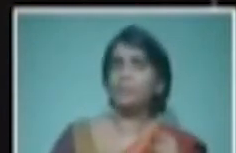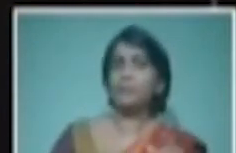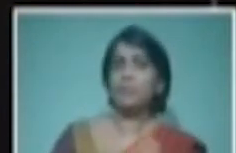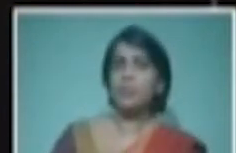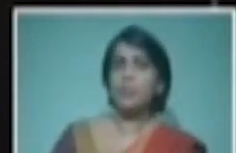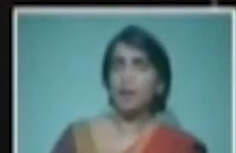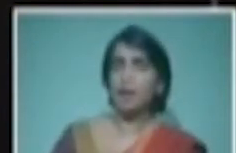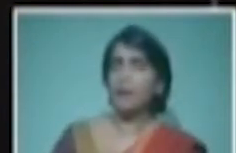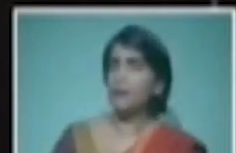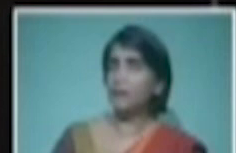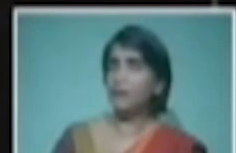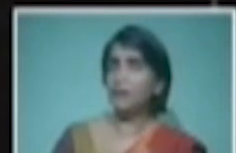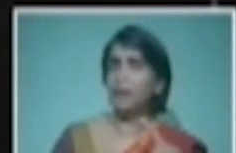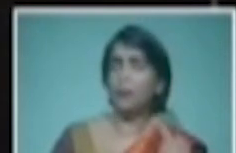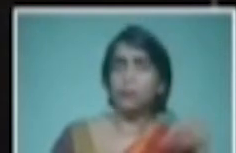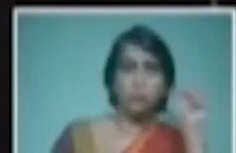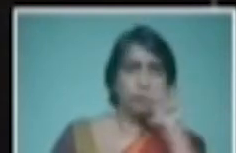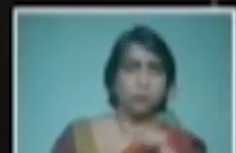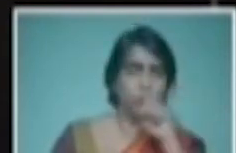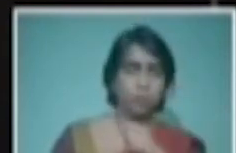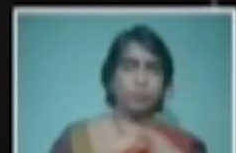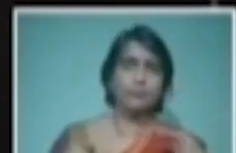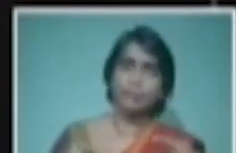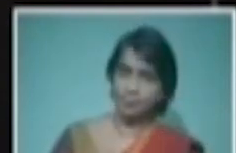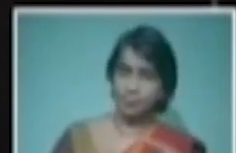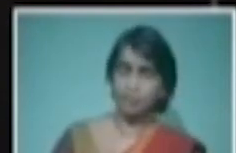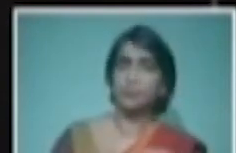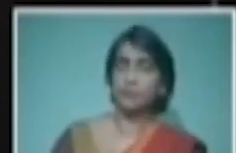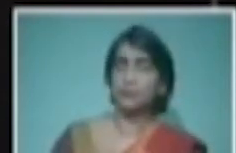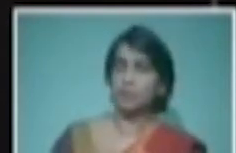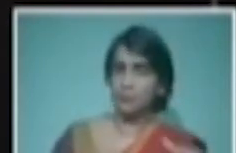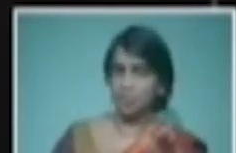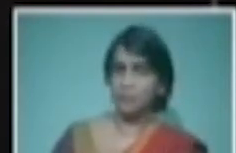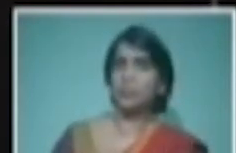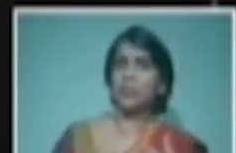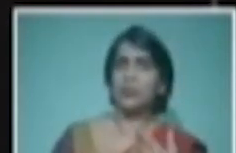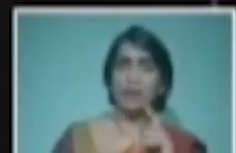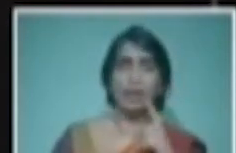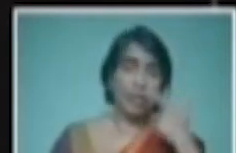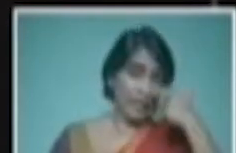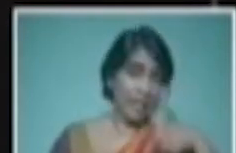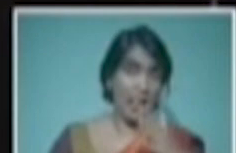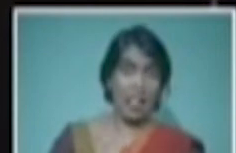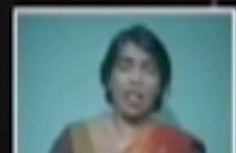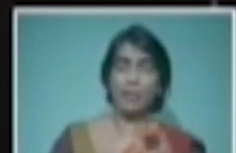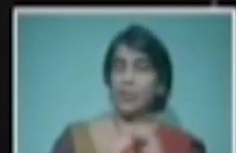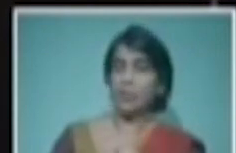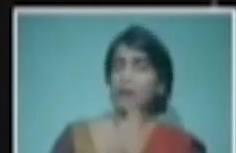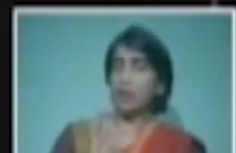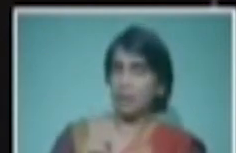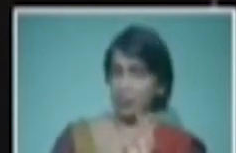විදුලි සහ ලී වලට පෙළඹිලා තිනවා අපි මේනකොට කන්තිලැමතුමත් ඒ රාජ්‍ය අමාත්‍යවරු